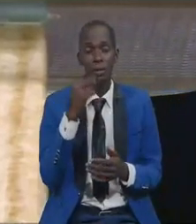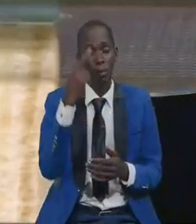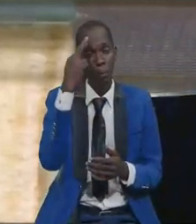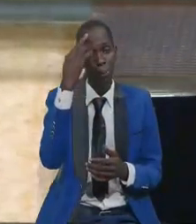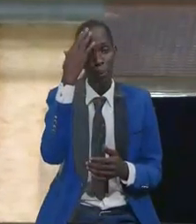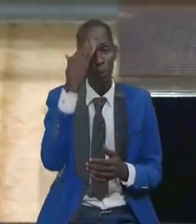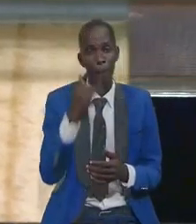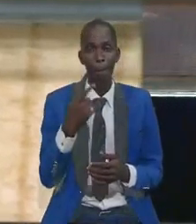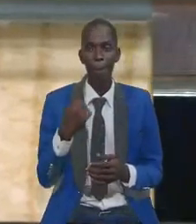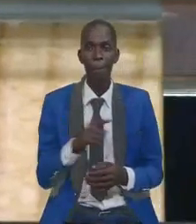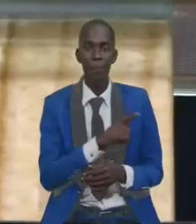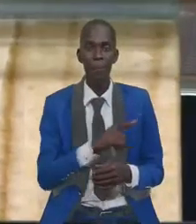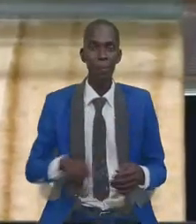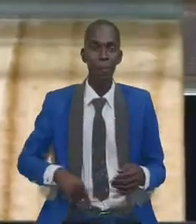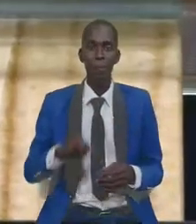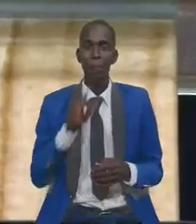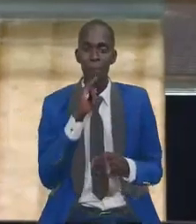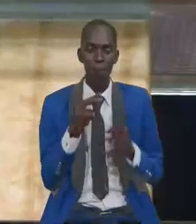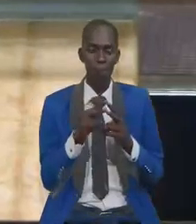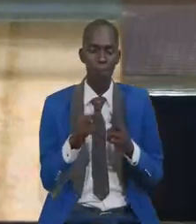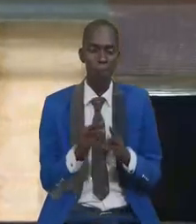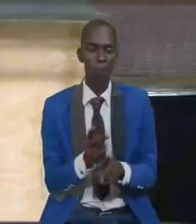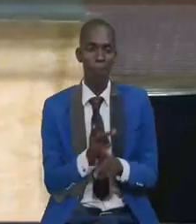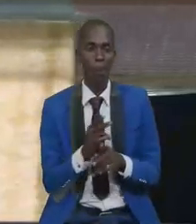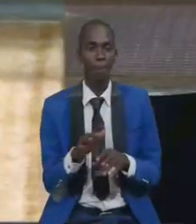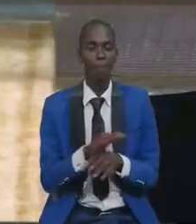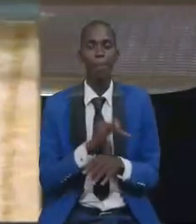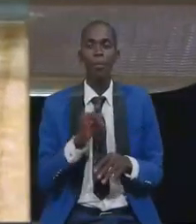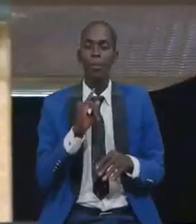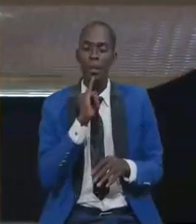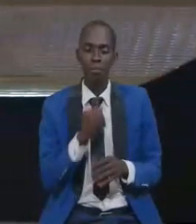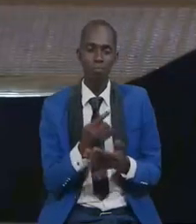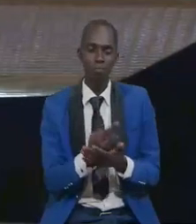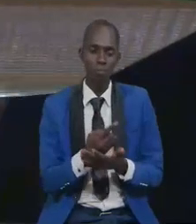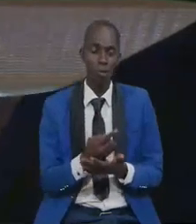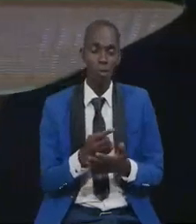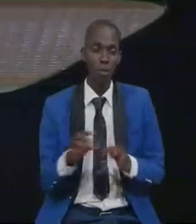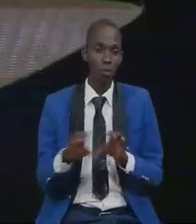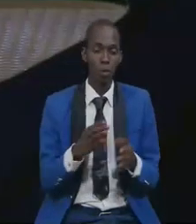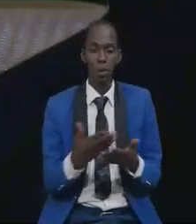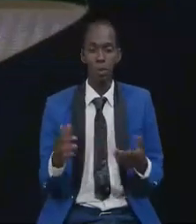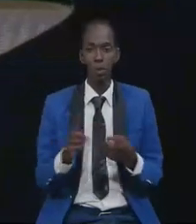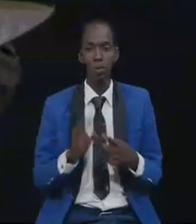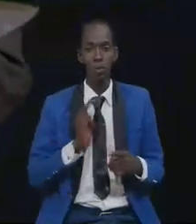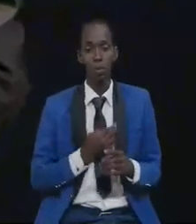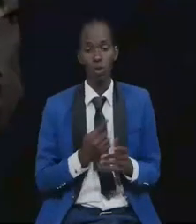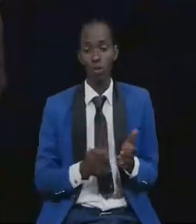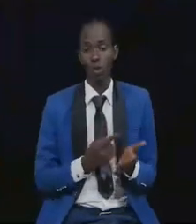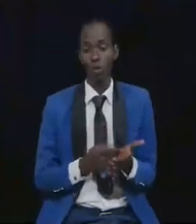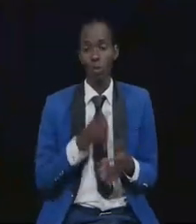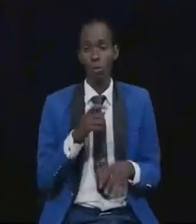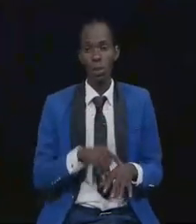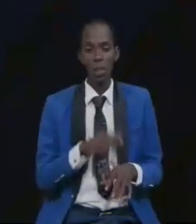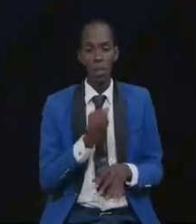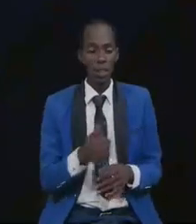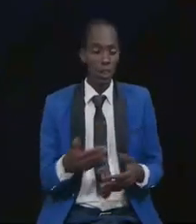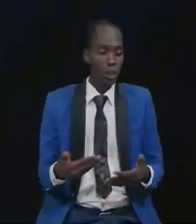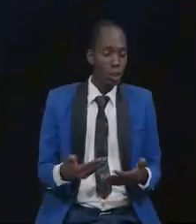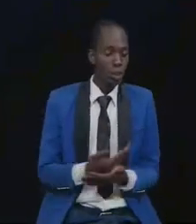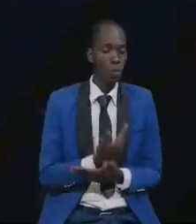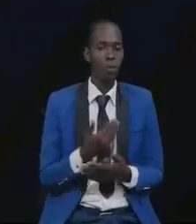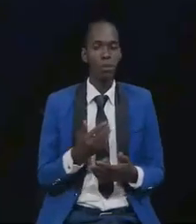est très, très, très attentif ou bien attentionné en traitant avec nous. Les nouveaux convertis, vous pouvez